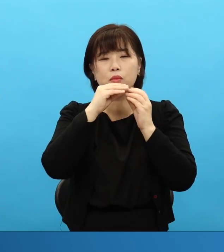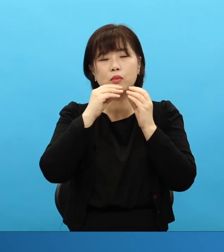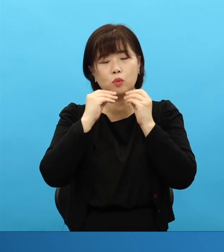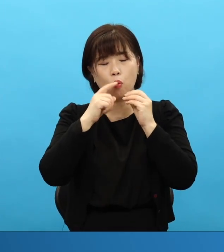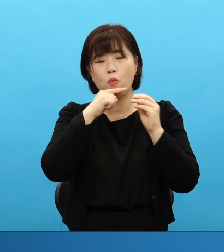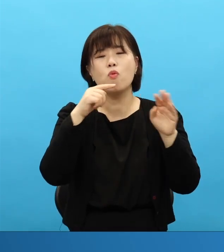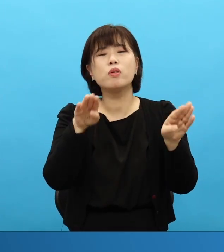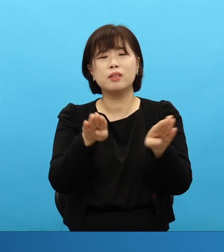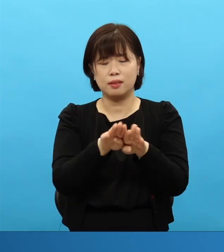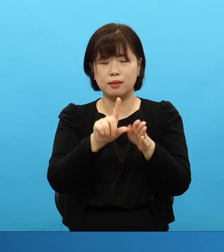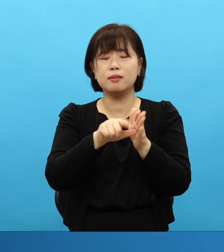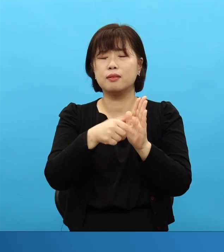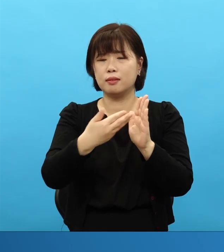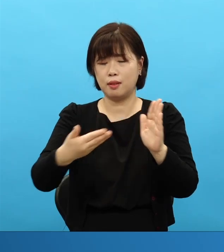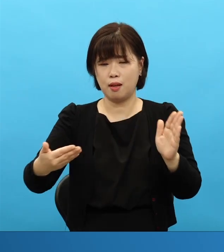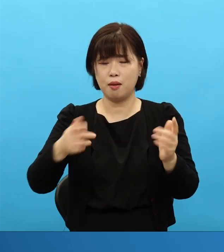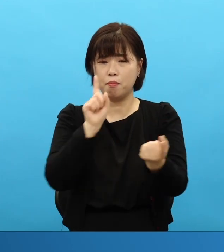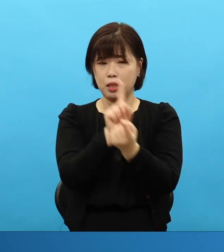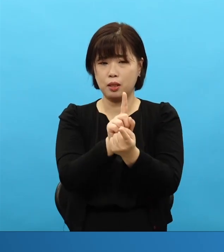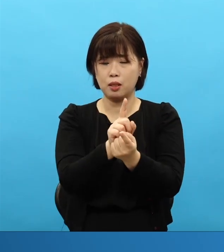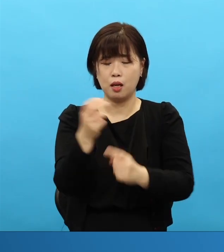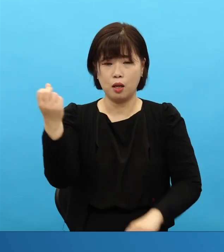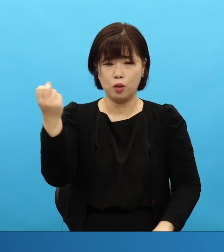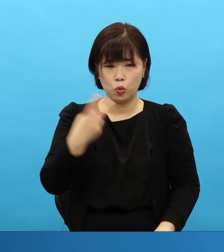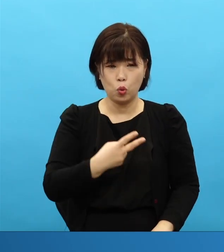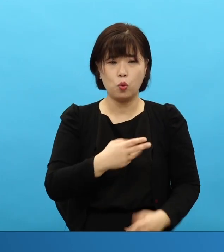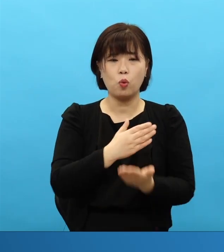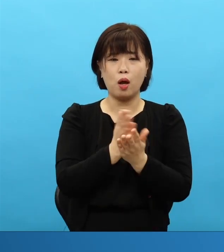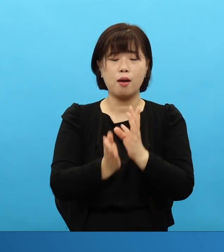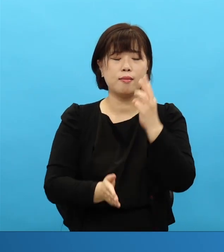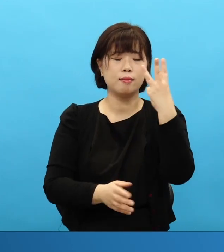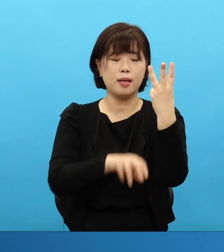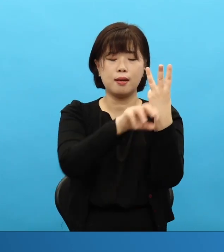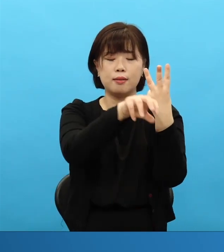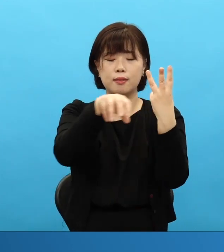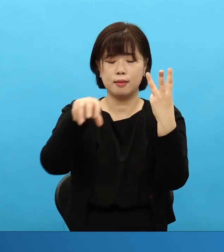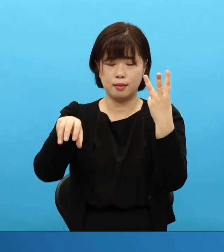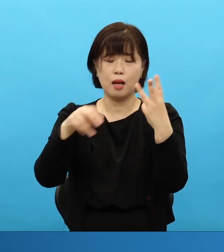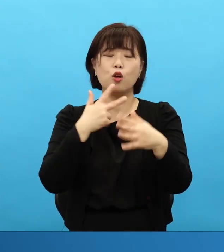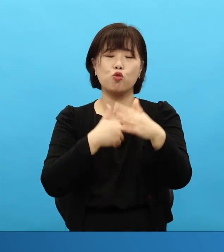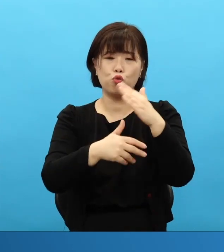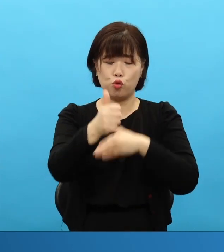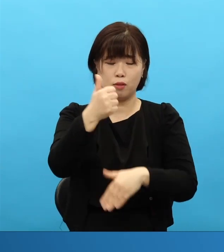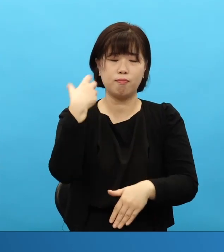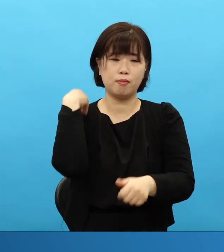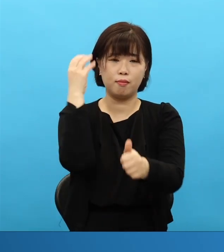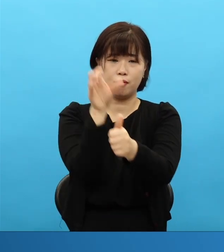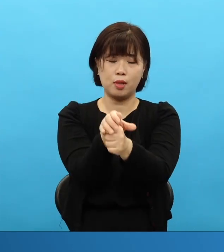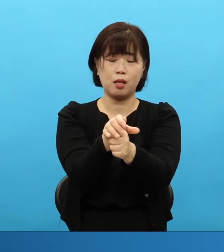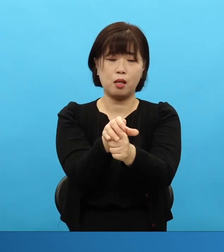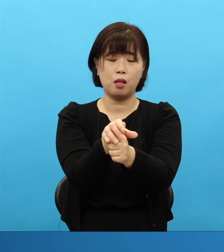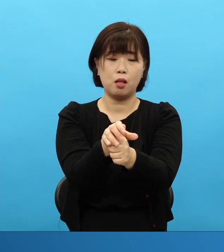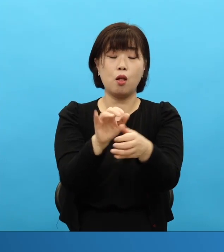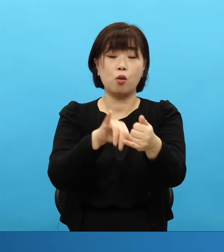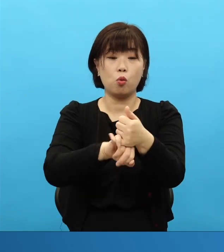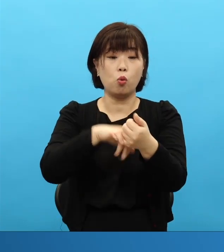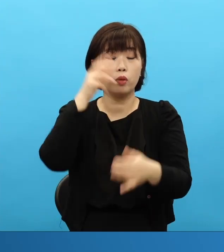세 가지 뜰의 증인이 될 수 있는 겁니다. And here's where you could be the witnesses of the 3 courtyards. 꼭 기억해야 됩니다. You must